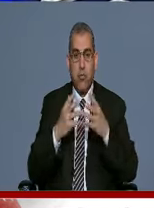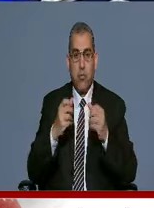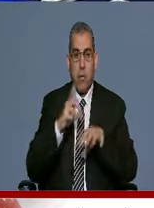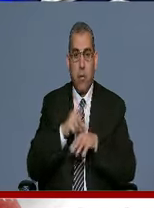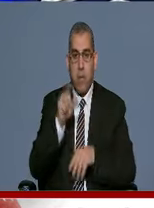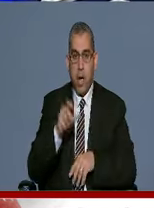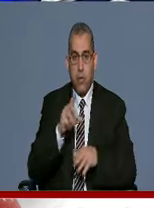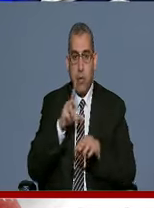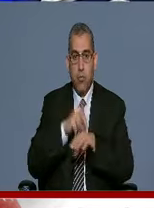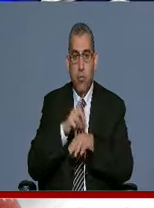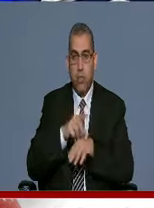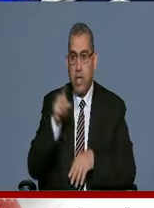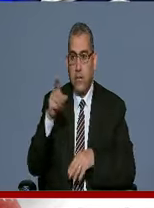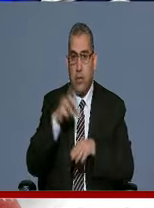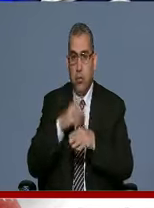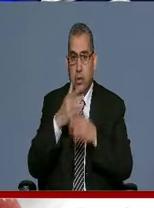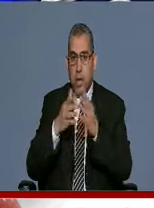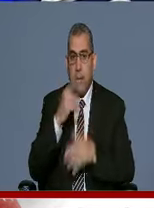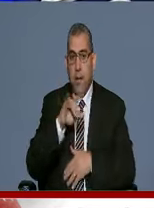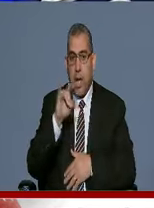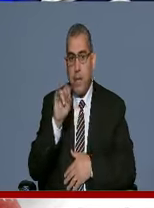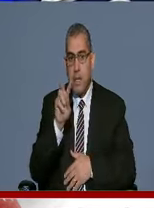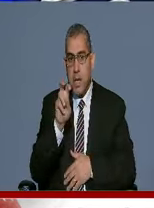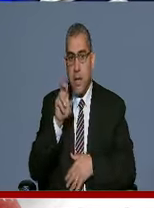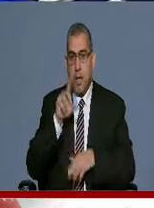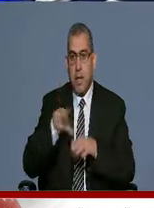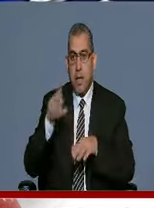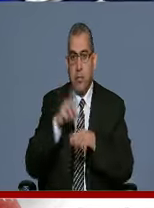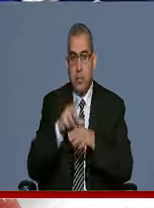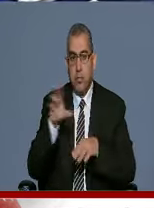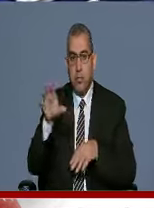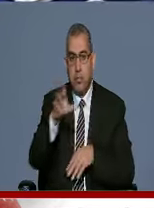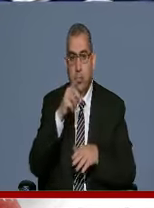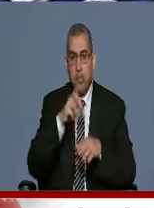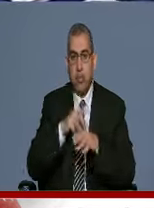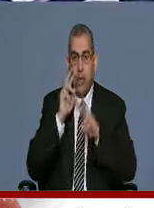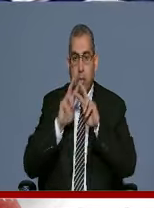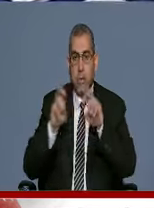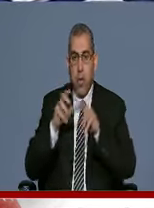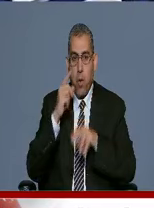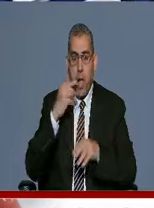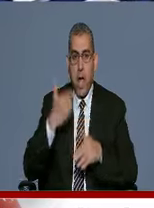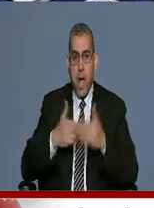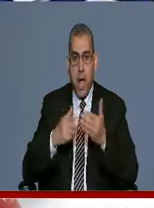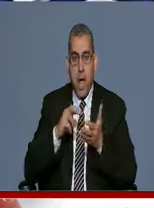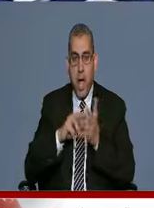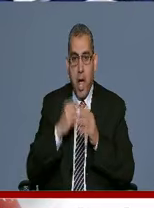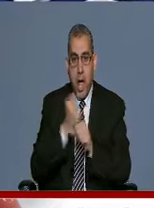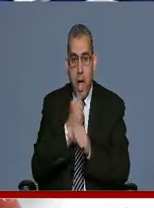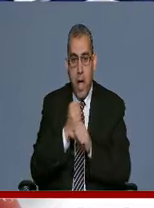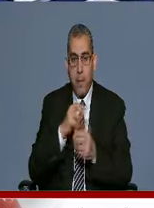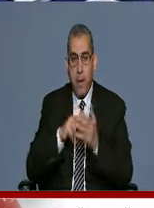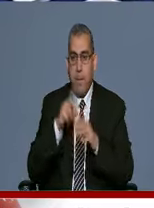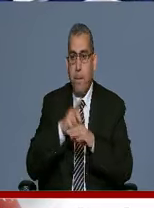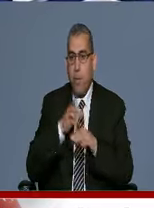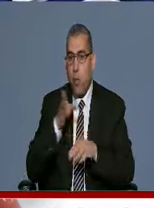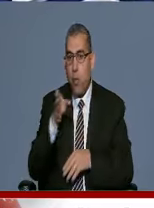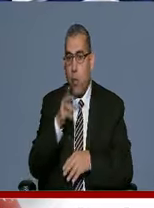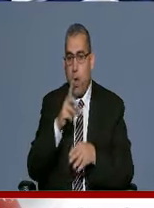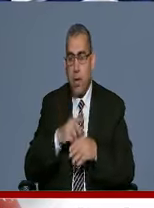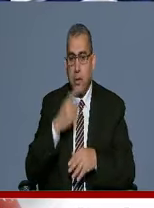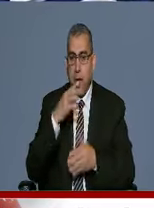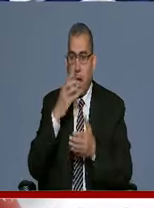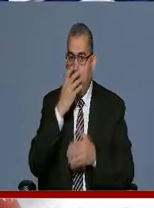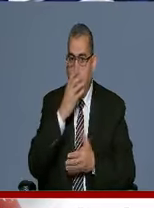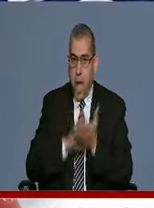كل مستشفى بيبقى فيها ما بين 50 ل 70 تطبيق عشان يقدر يدور عمليه المرضى الداخليين او في الرعايه الحرجه او